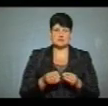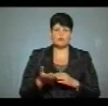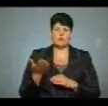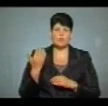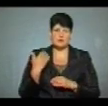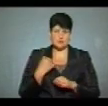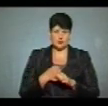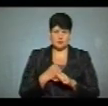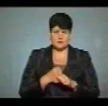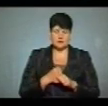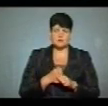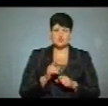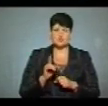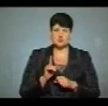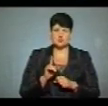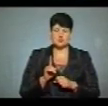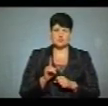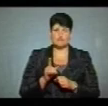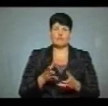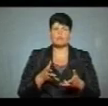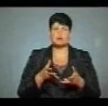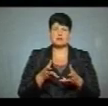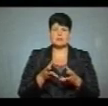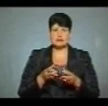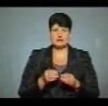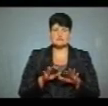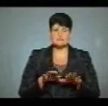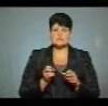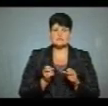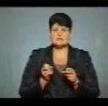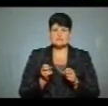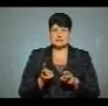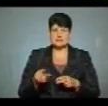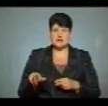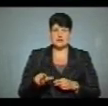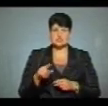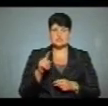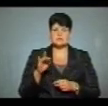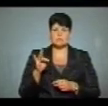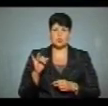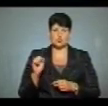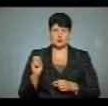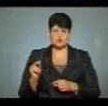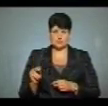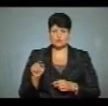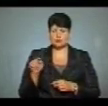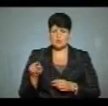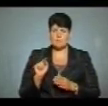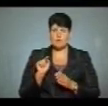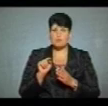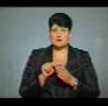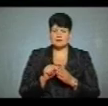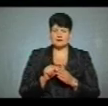ми зробили, свідчить про вплив із місця скиду на річку Збруч. Тобто туди потрапляли